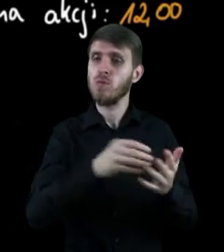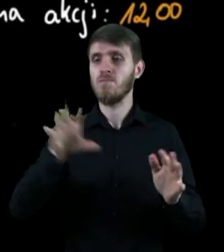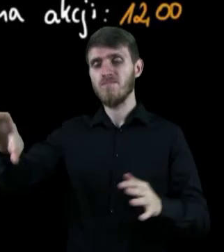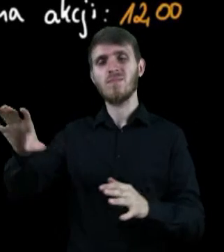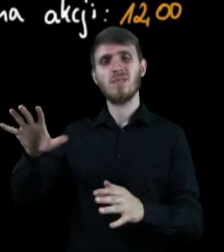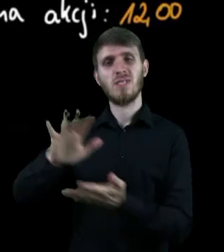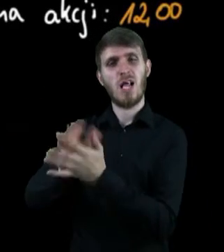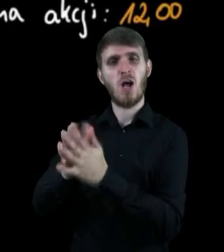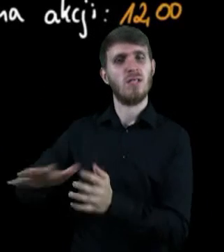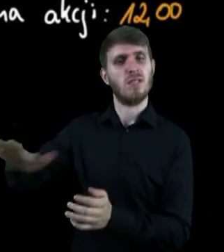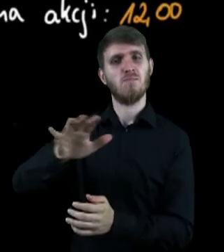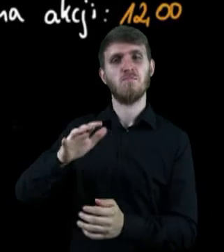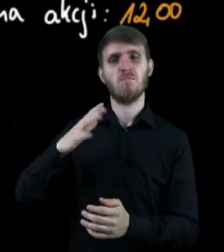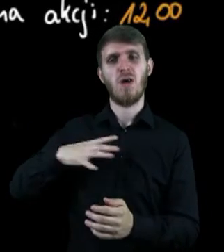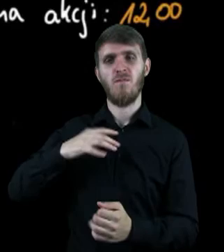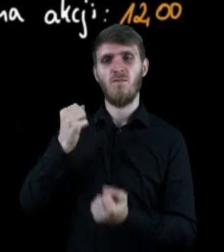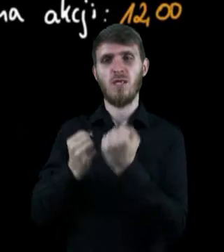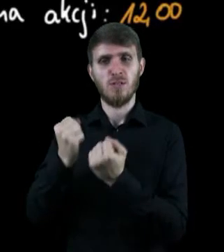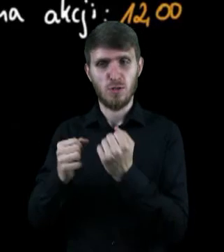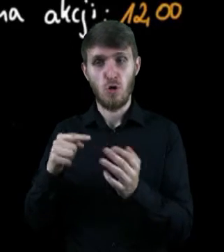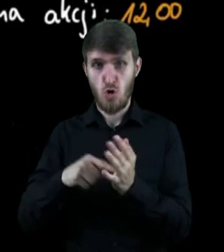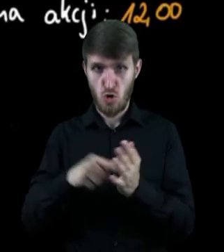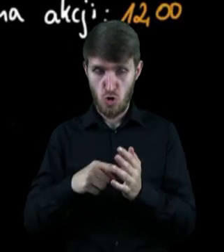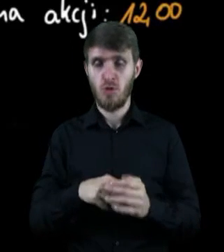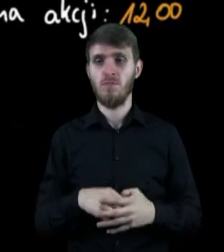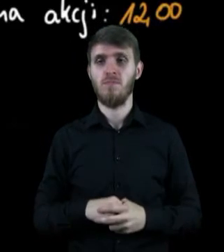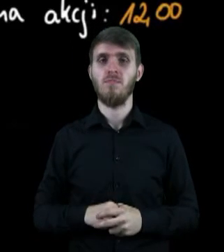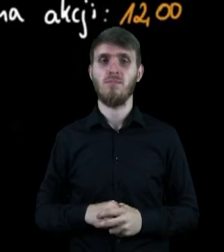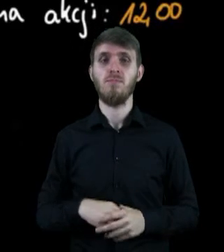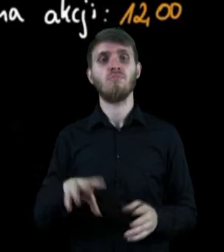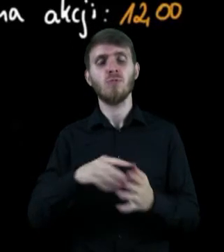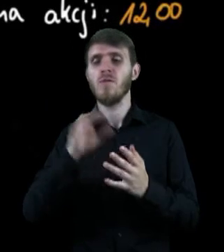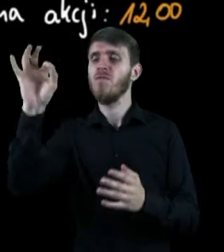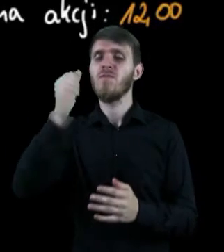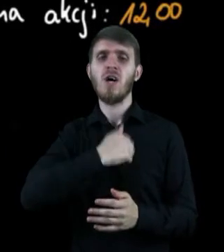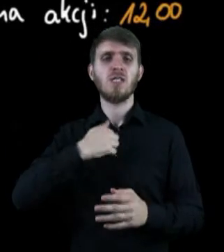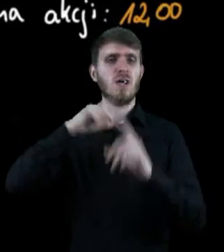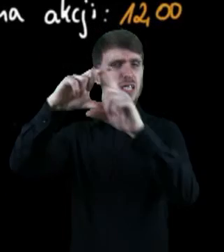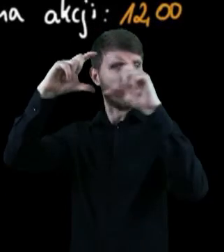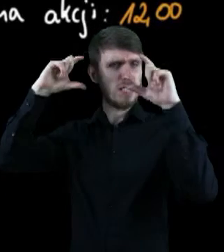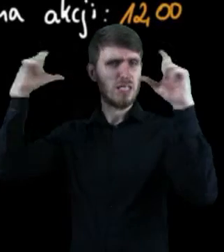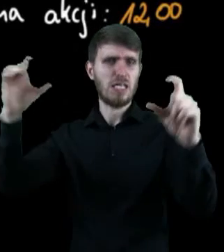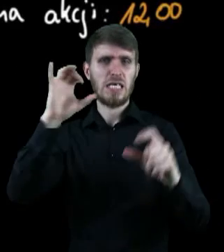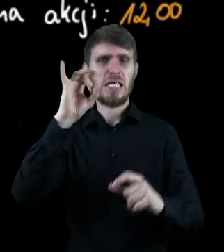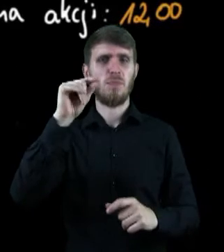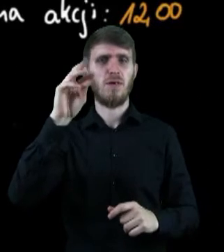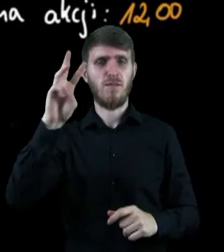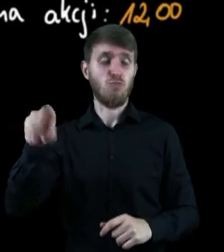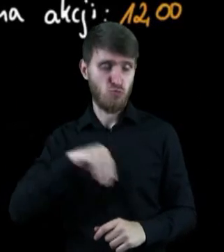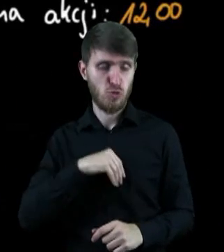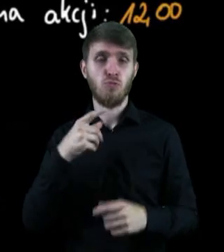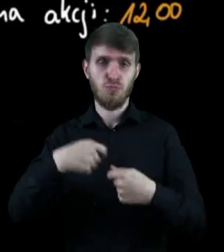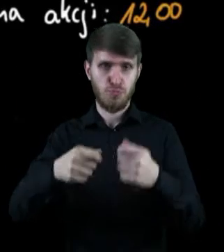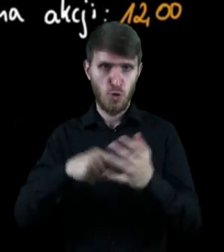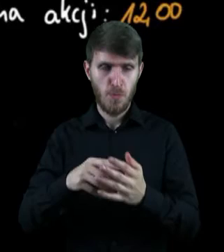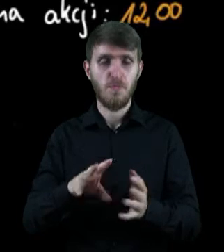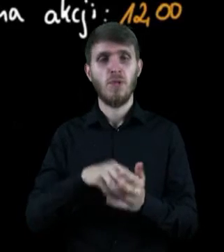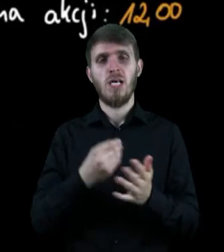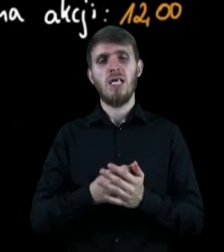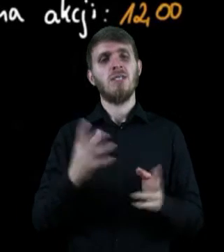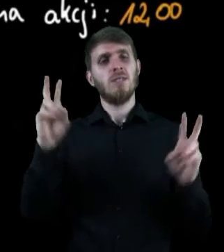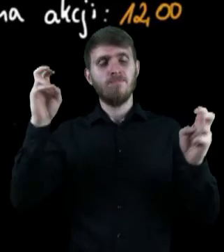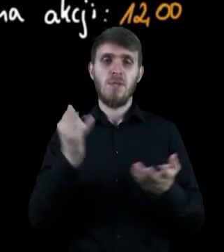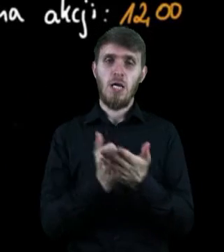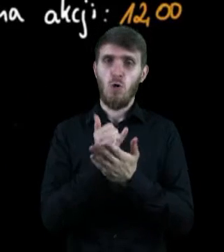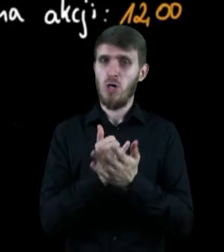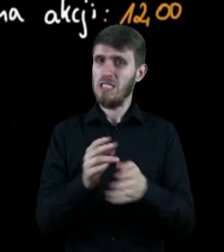że akcje obu spółek można kupić na giełdzie papierów wartościowych, na przykład na giełdzie papierów wartościowych w Warszawie. Załóżmy, że